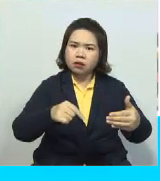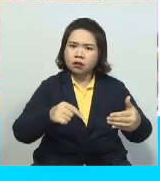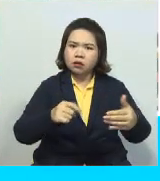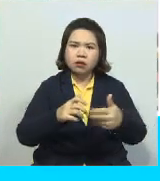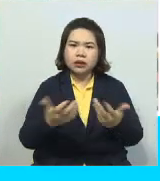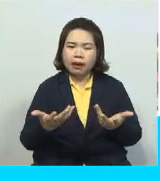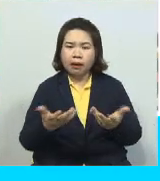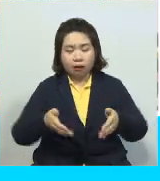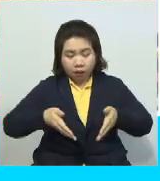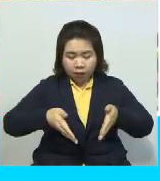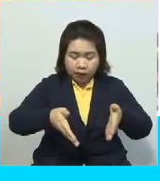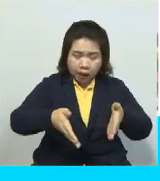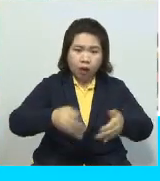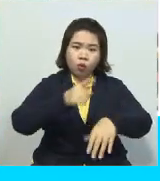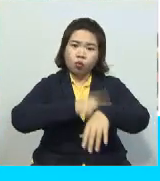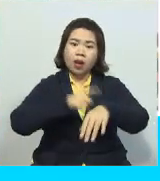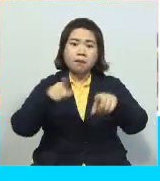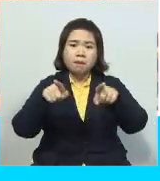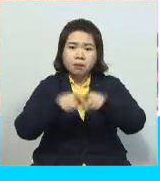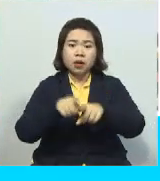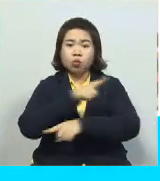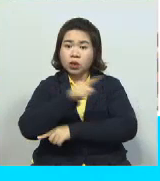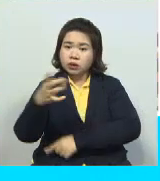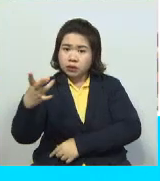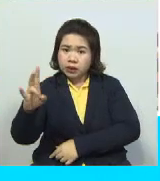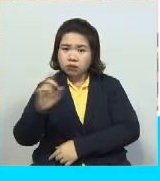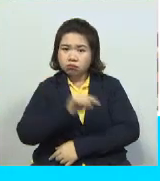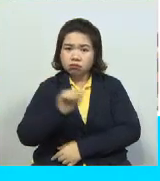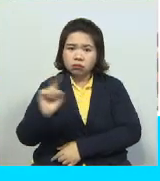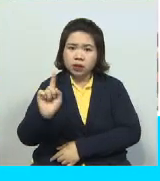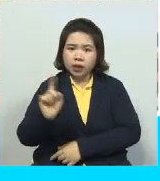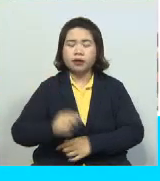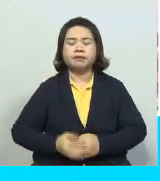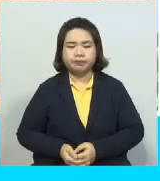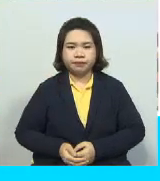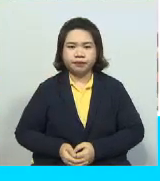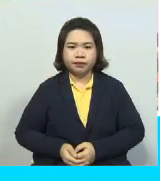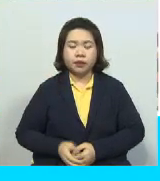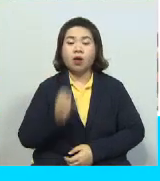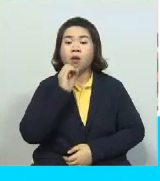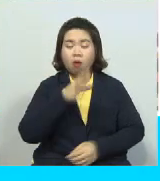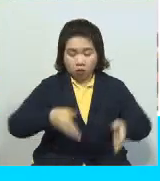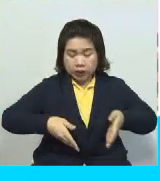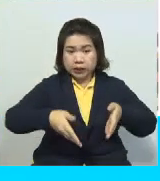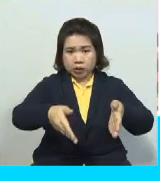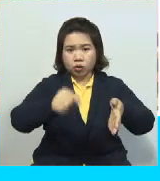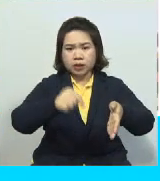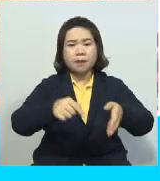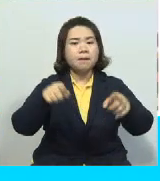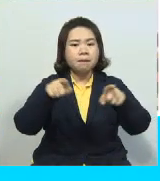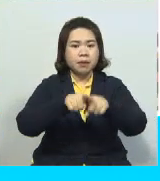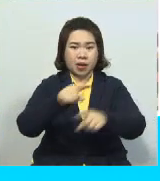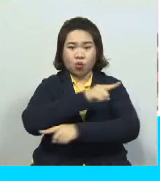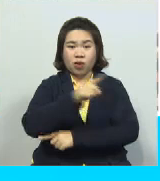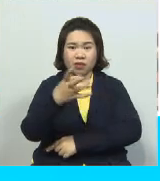จะยังคงเส้นทางและช่วงเวลาเหมือนกับวันที่17ไหมคะท่านคะ ครับก็สำหรับเส้นทางนะครับก็จะเหมือนกับวันที่